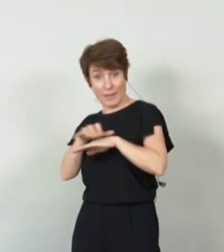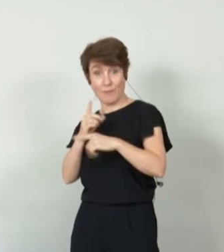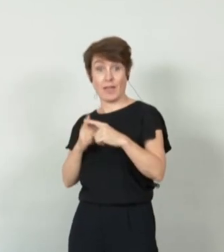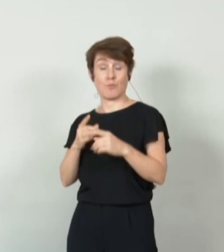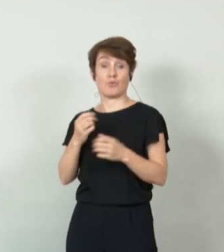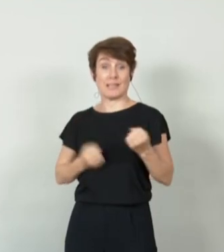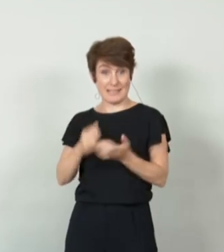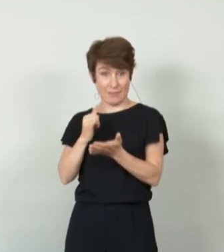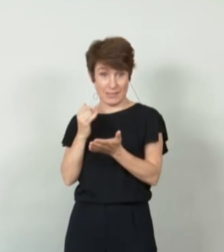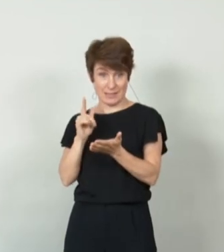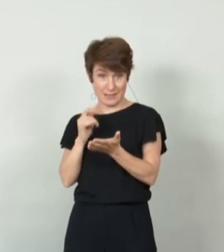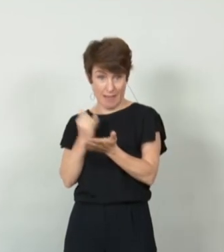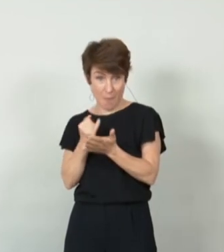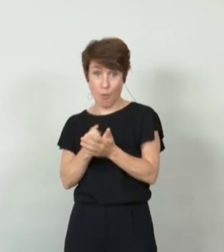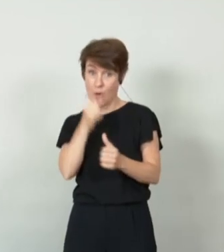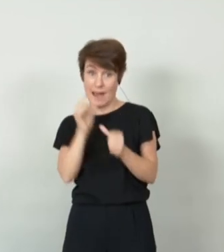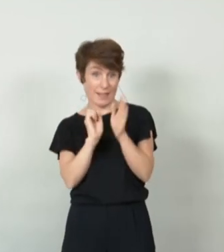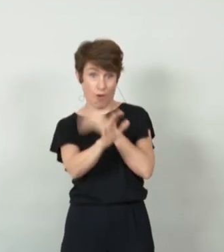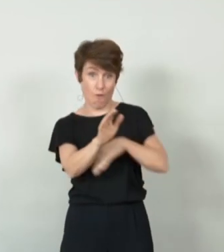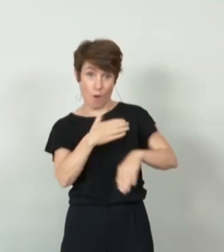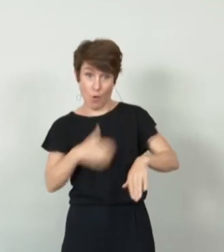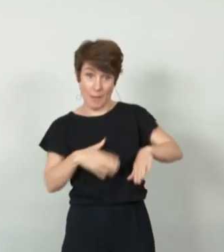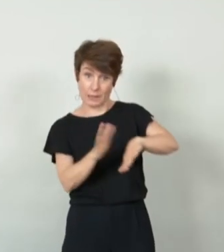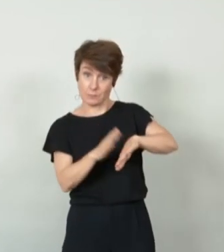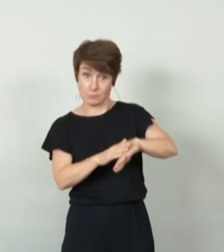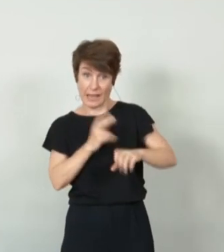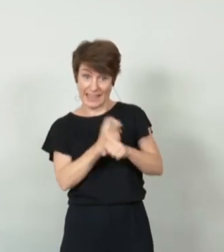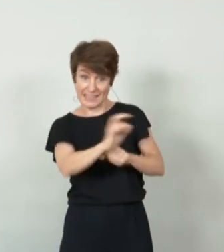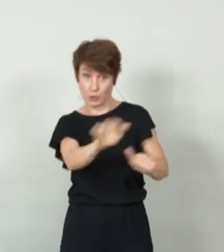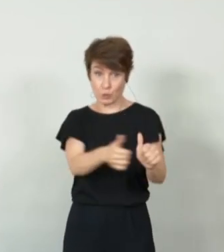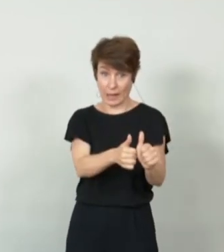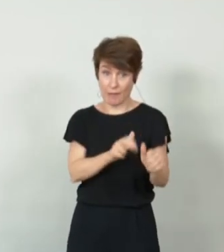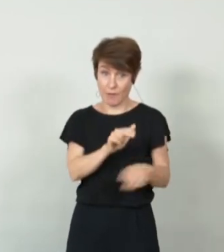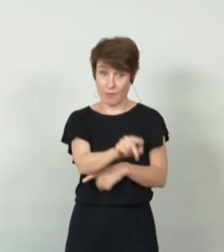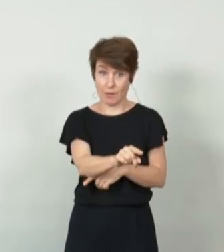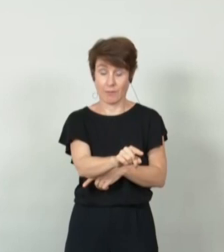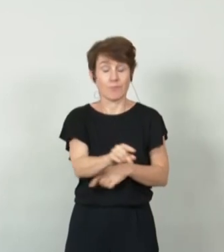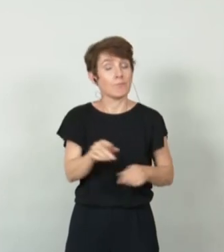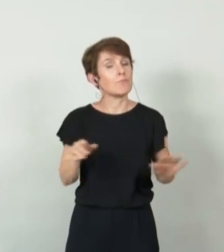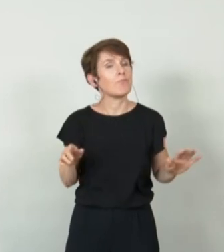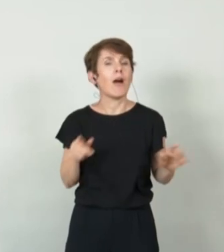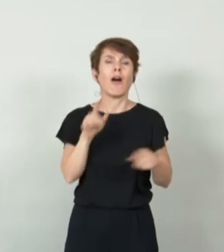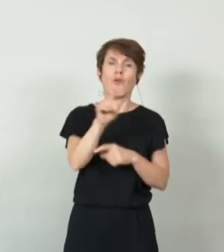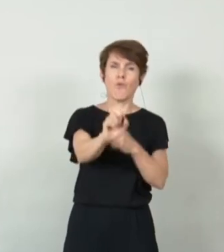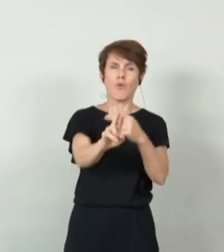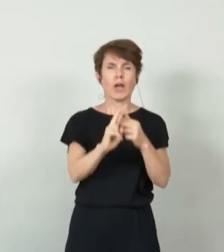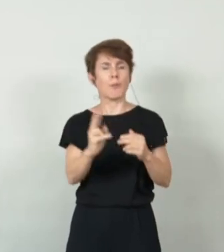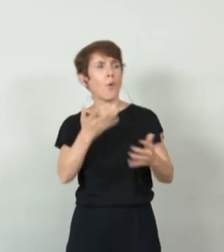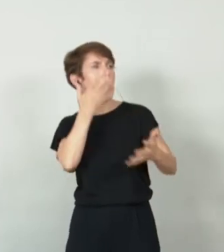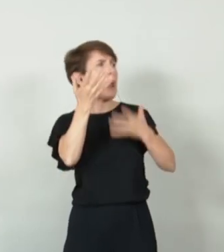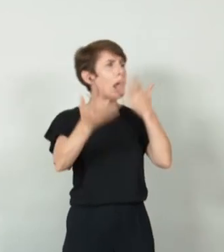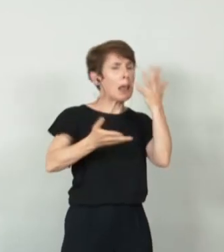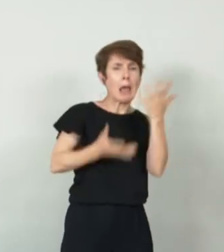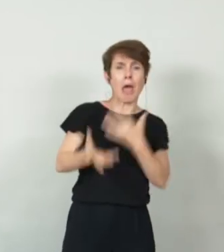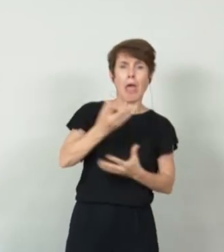la ville sous tutelle et enfin quand vous pardon mais le salmigo dit que vous développez pour expliquer que le